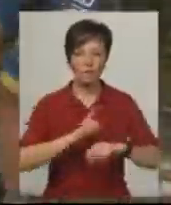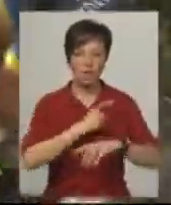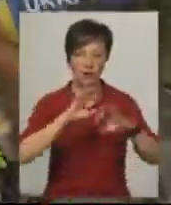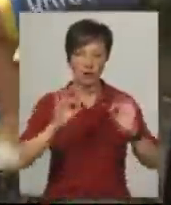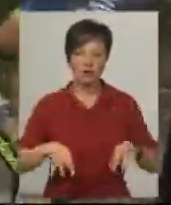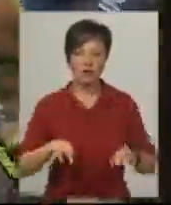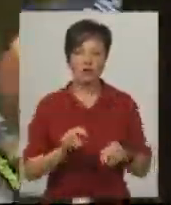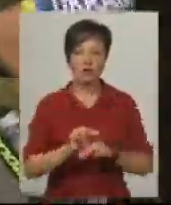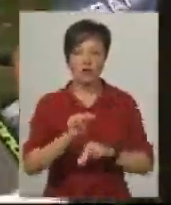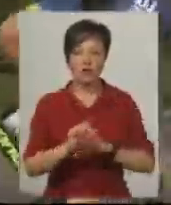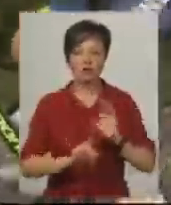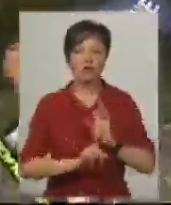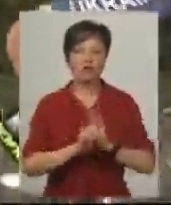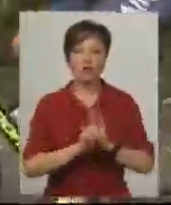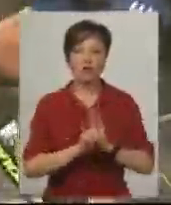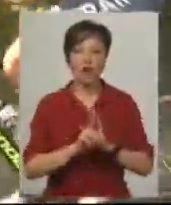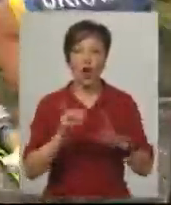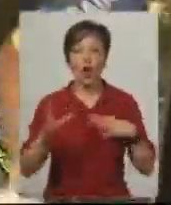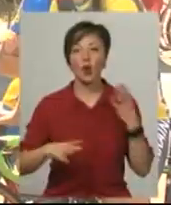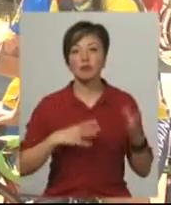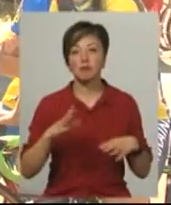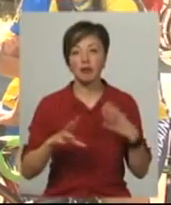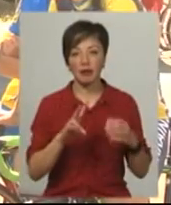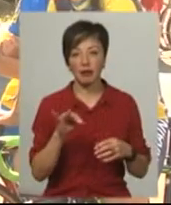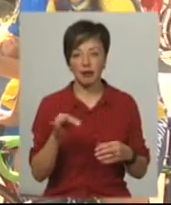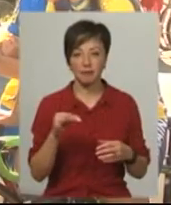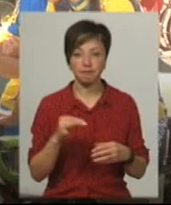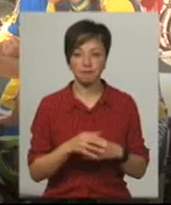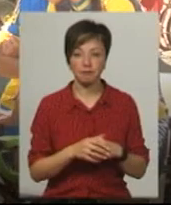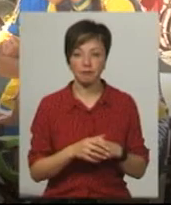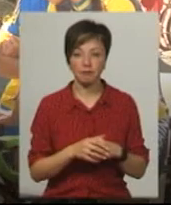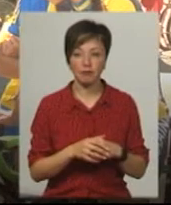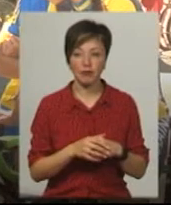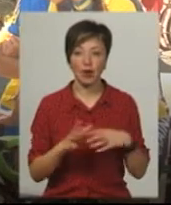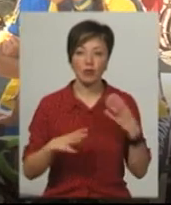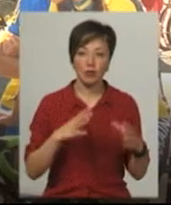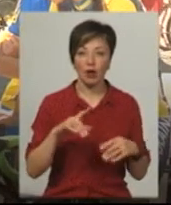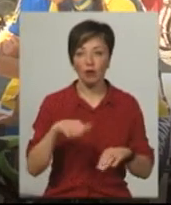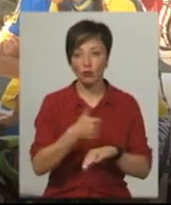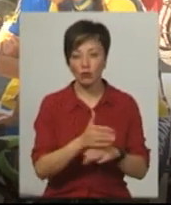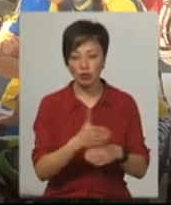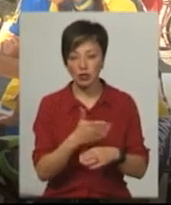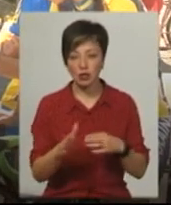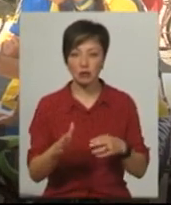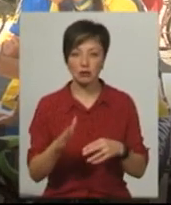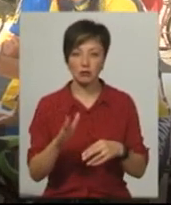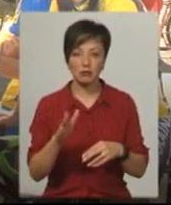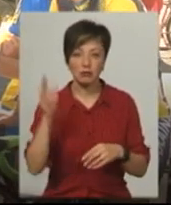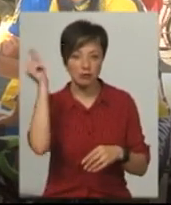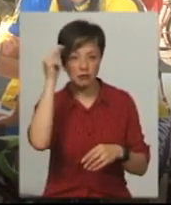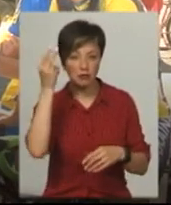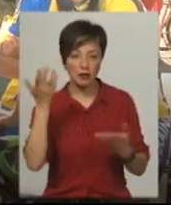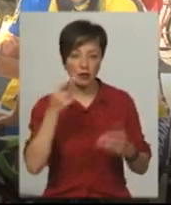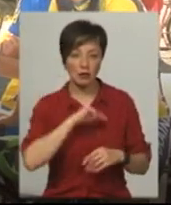правило, заняття розпочинається із розминки, каже тренер. З розминки основної частини, де вони відпрацьовують якісь